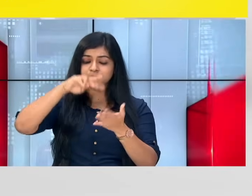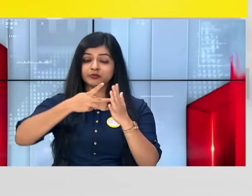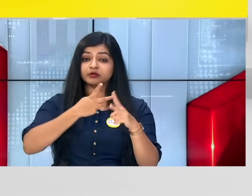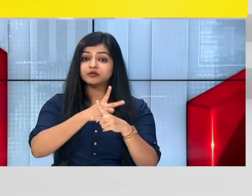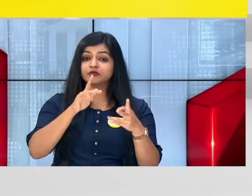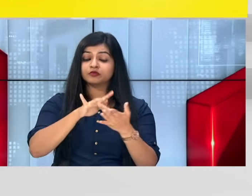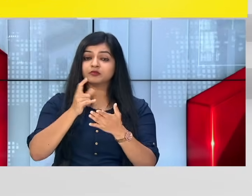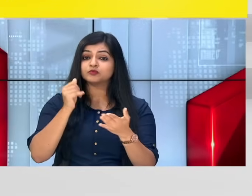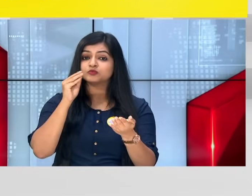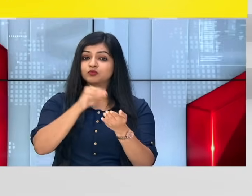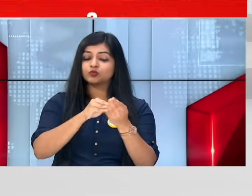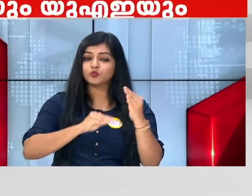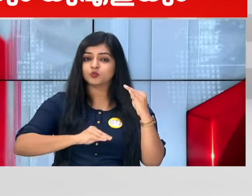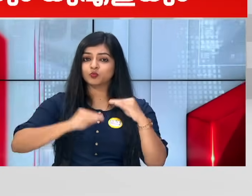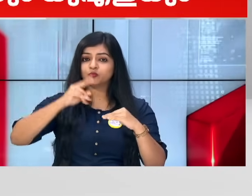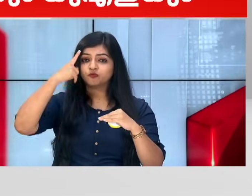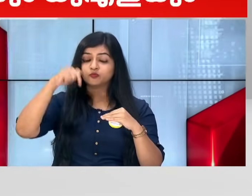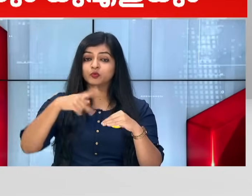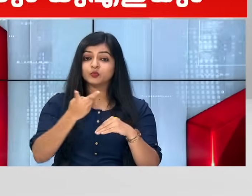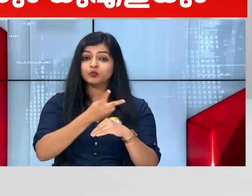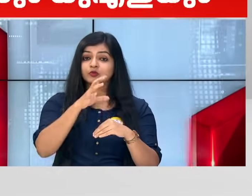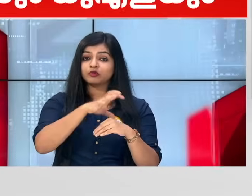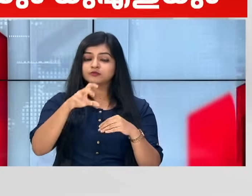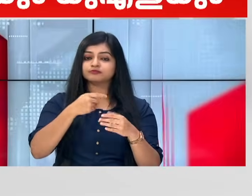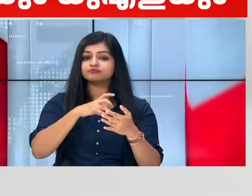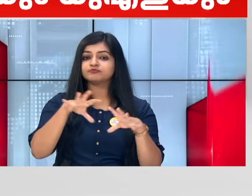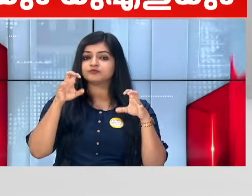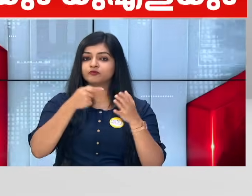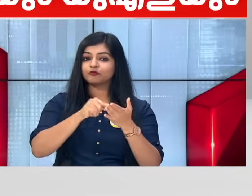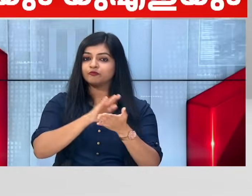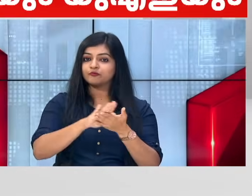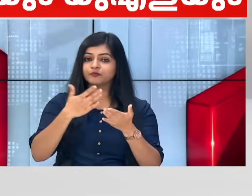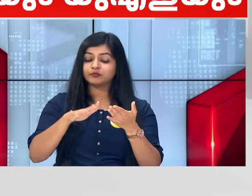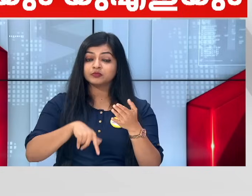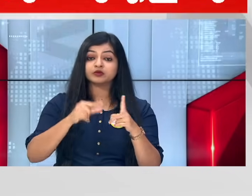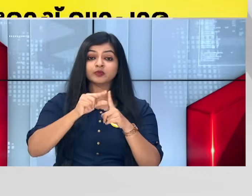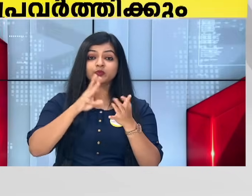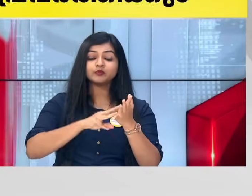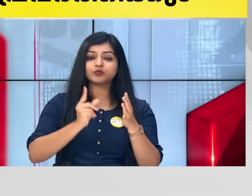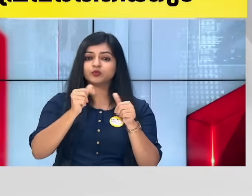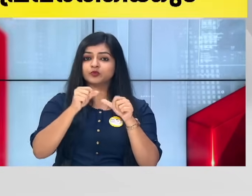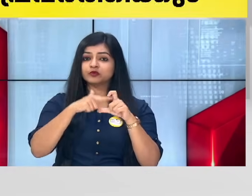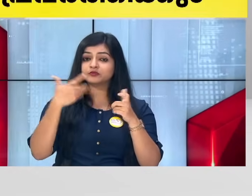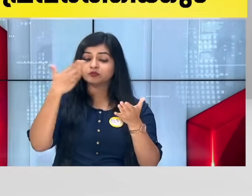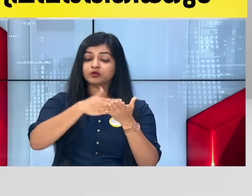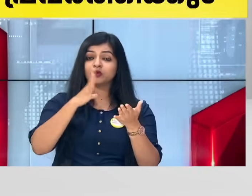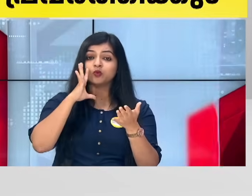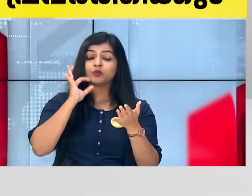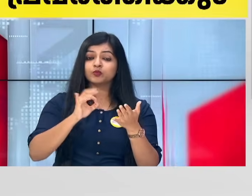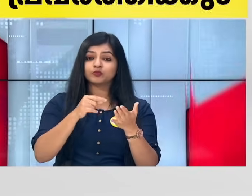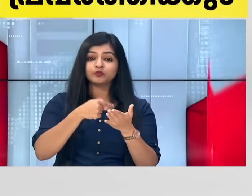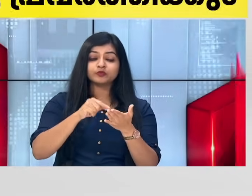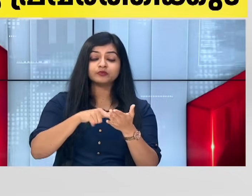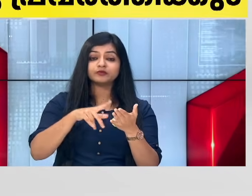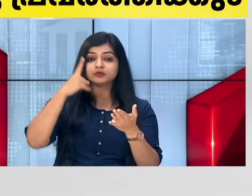നിക്ഷേപം വർദ്ധിപ്പിക്കുന്നതിനുമായാണ് ഇരു രാജ്യങ്ങളും കരാറിലേർപ്പെട്ടത്. പ്രധാനമന്ത്രിയുടെ UAE സന്ദർശനത്തിനിടെ ഉണ്ടായ ഏറ്റവും സുപ്രധാനമായ ഒരു തീരുമാനം